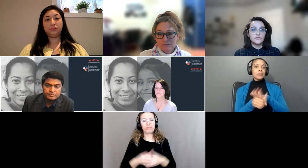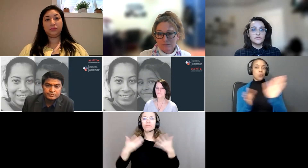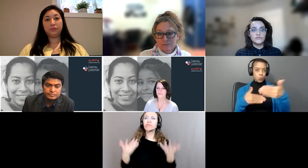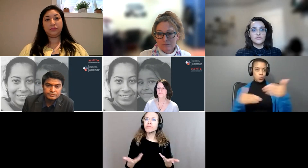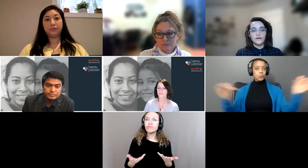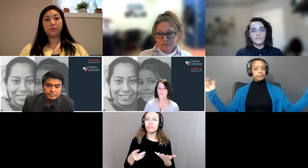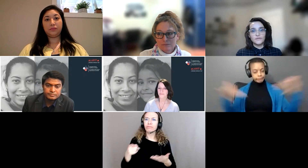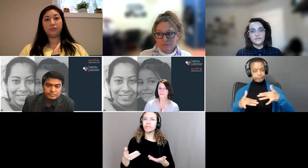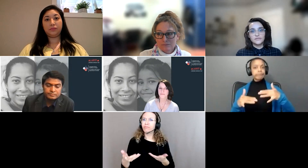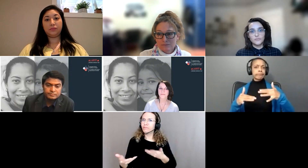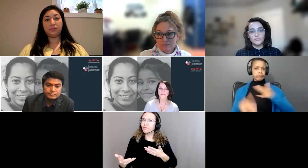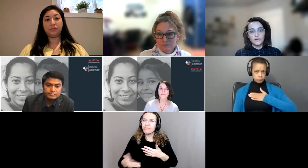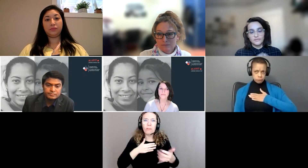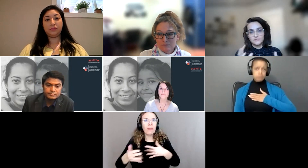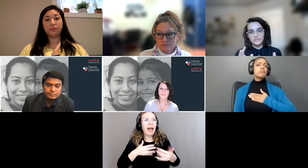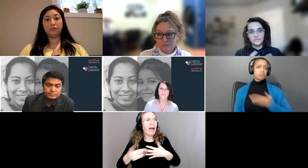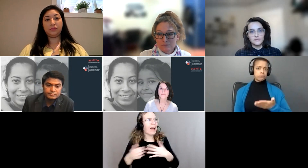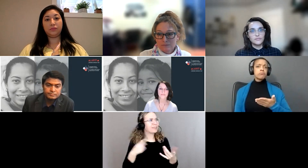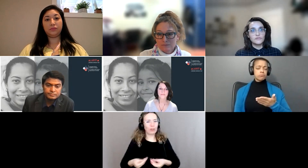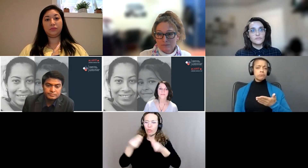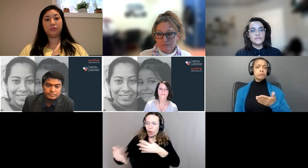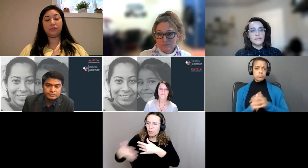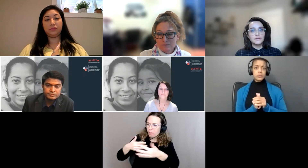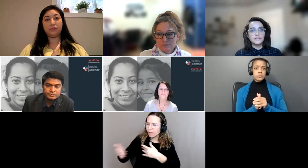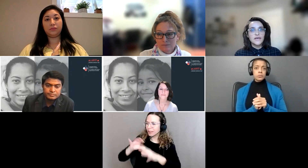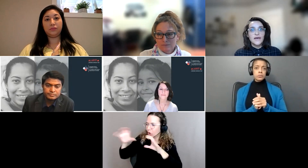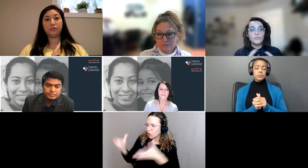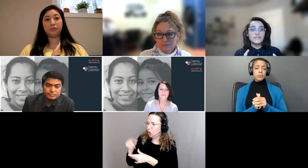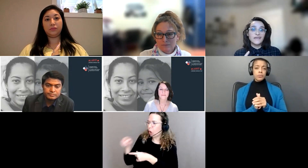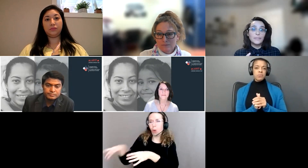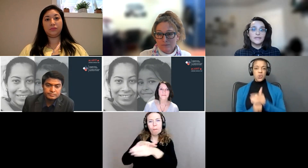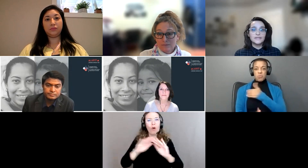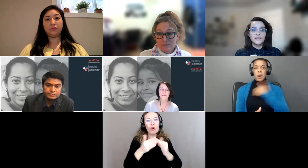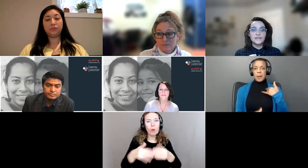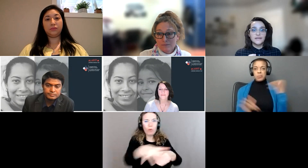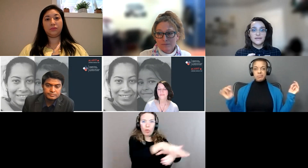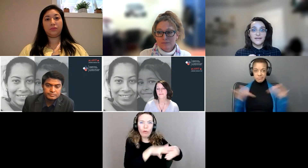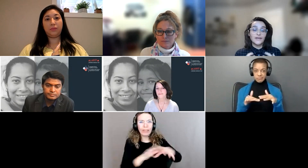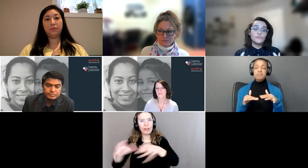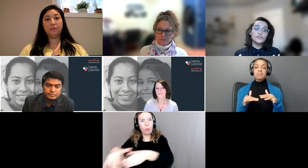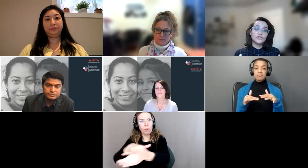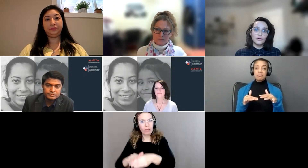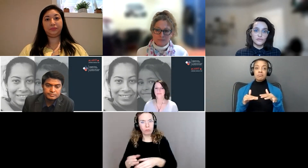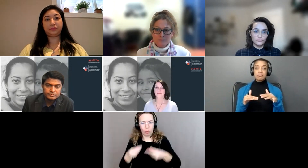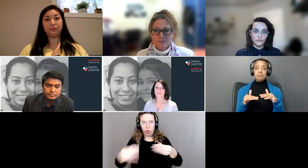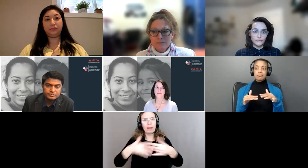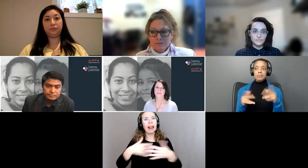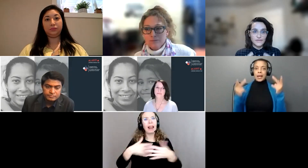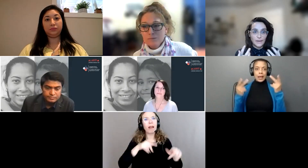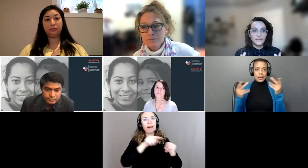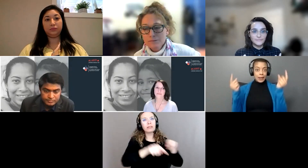heureux de pouvoir donner un espace à ces groupes ou ce groupe de communauté, de membres de cette communauté. Et ce qui arrive, c'est qu'il y